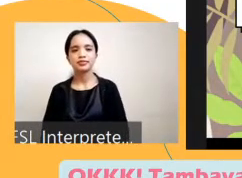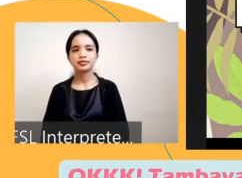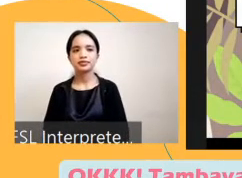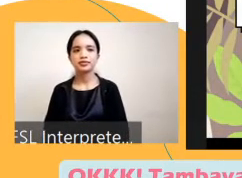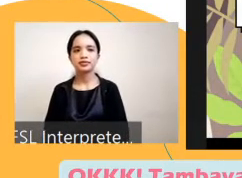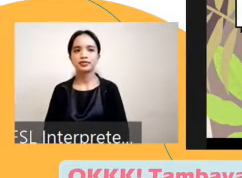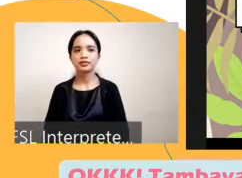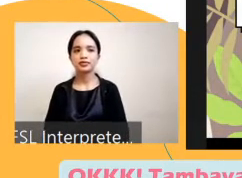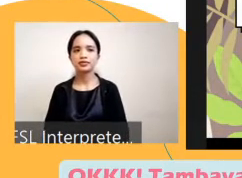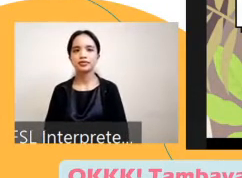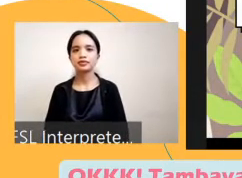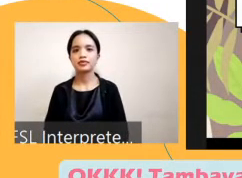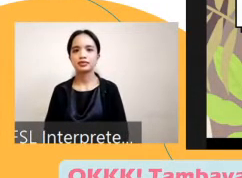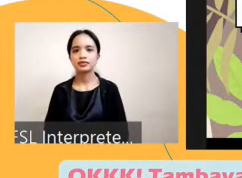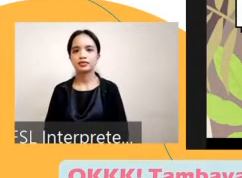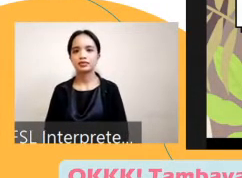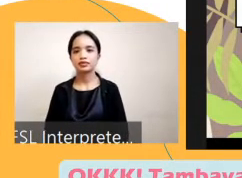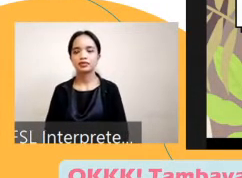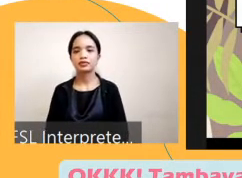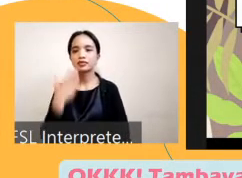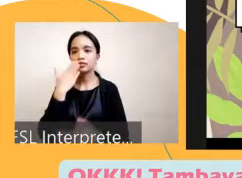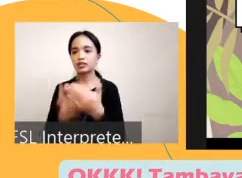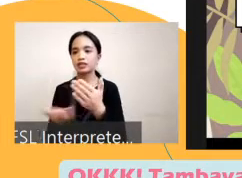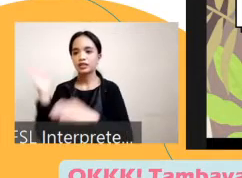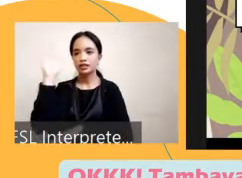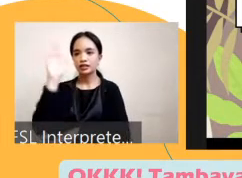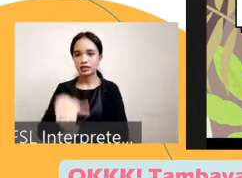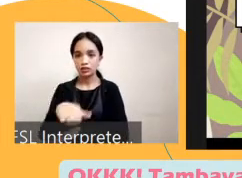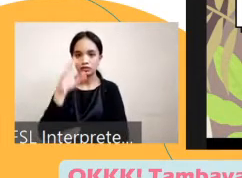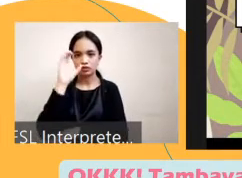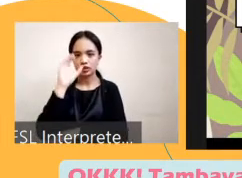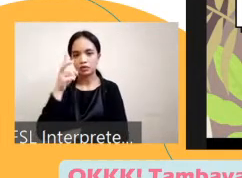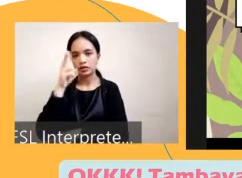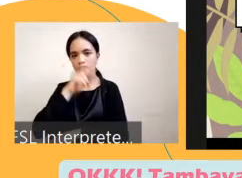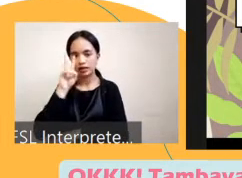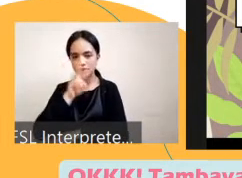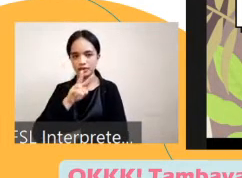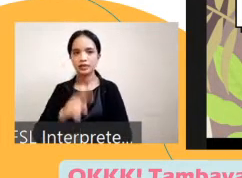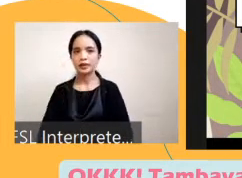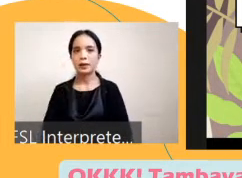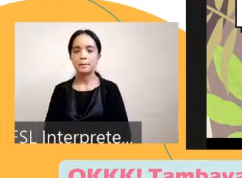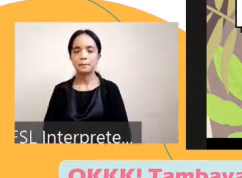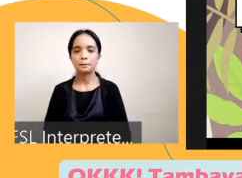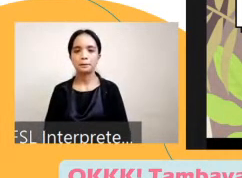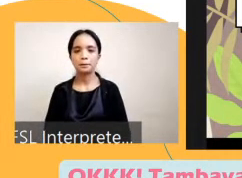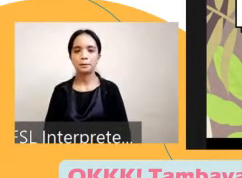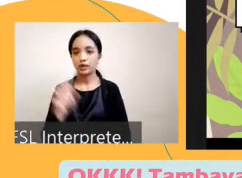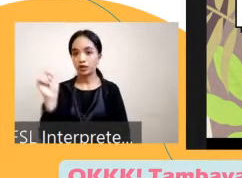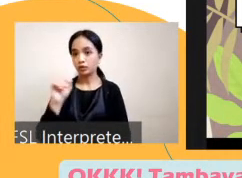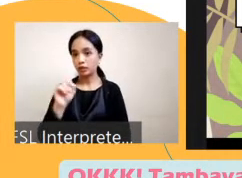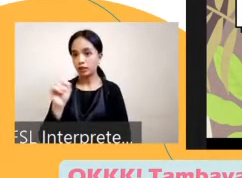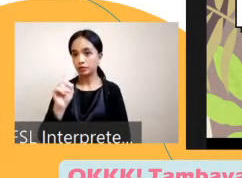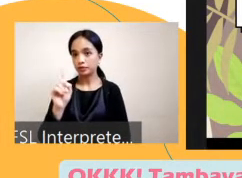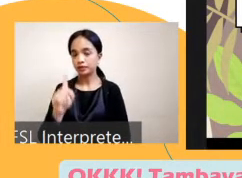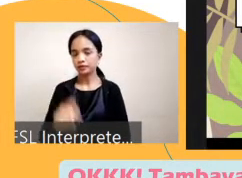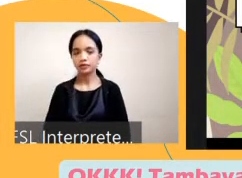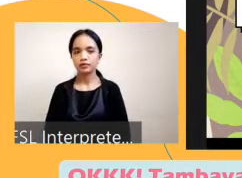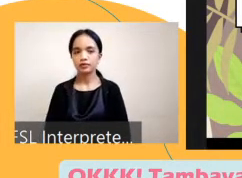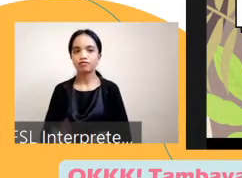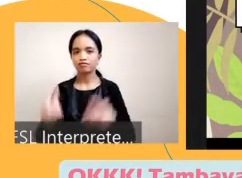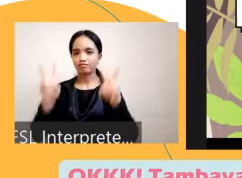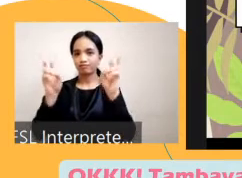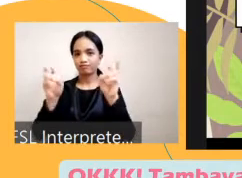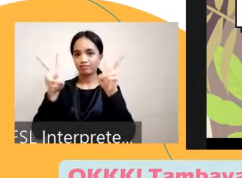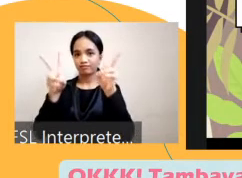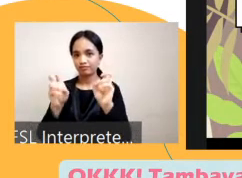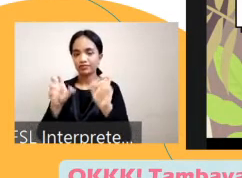Buenos tardes, maayong hapon sa tanan, no? Ang ating topic or